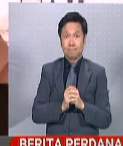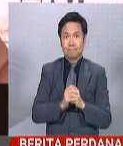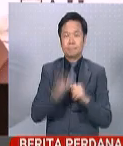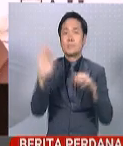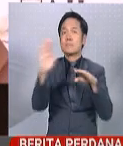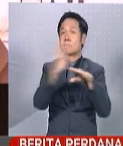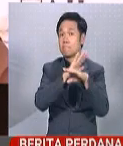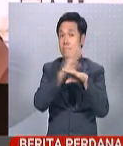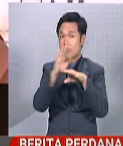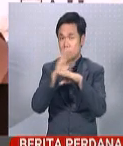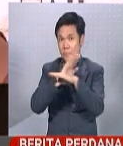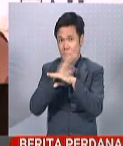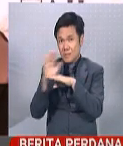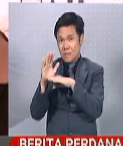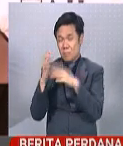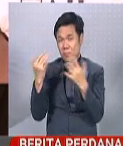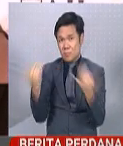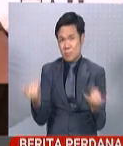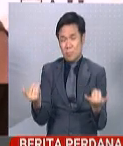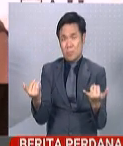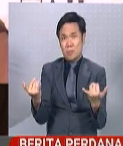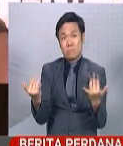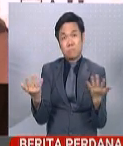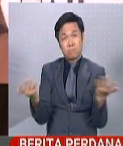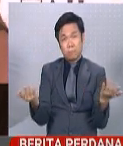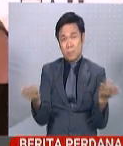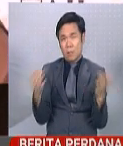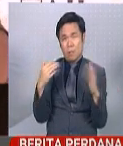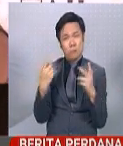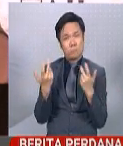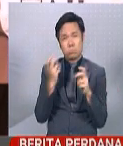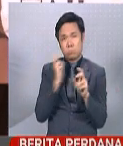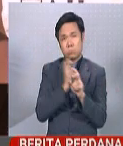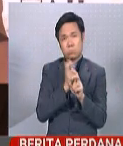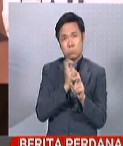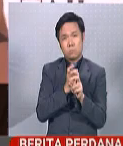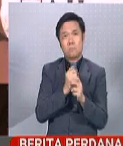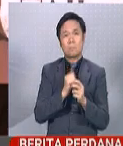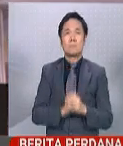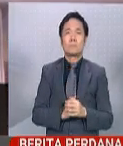peniagaan kita mengalami kesusahan masa ini.